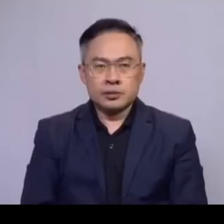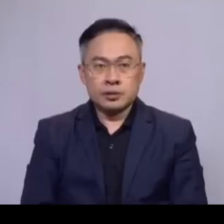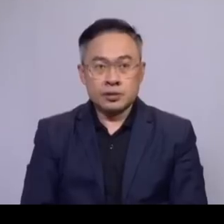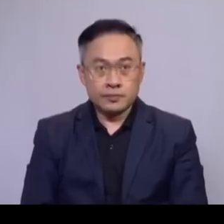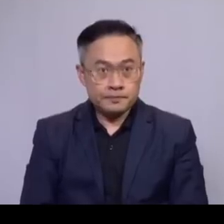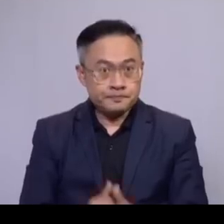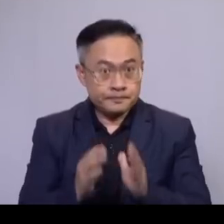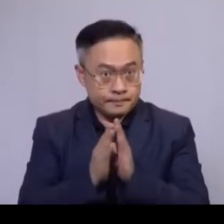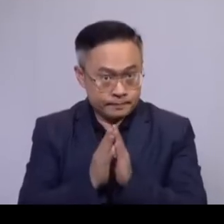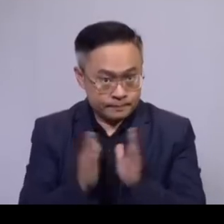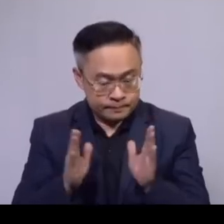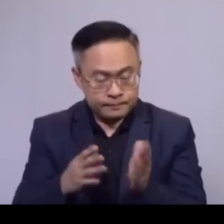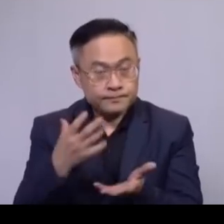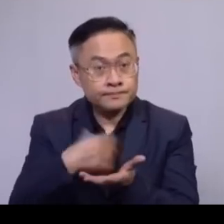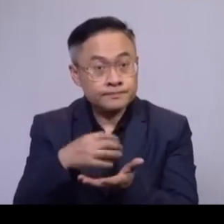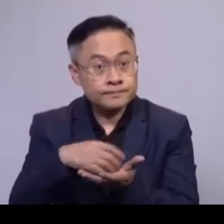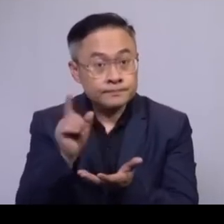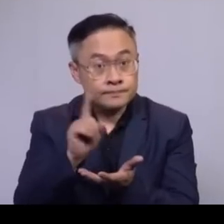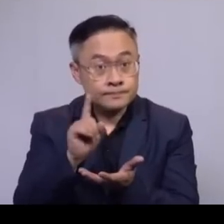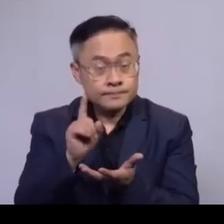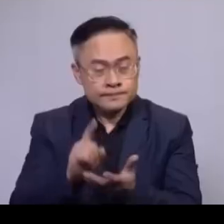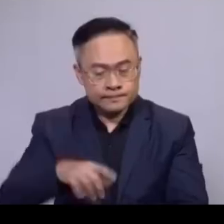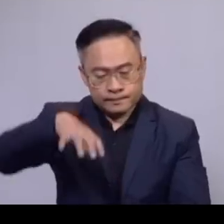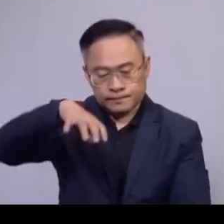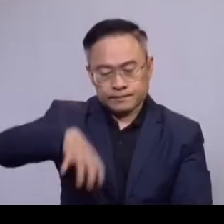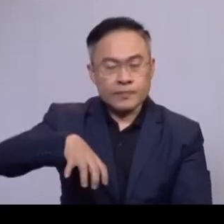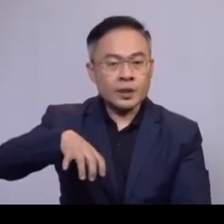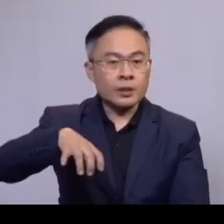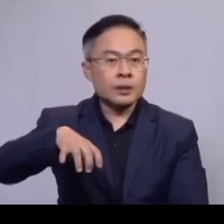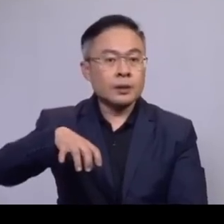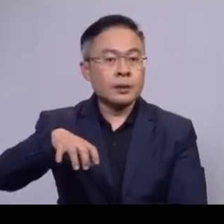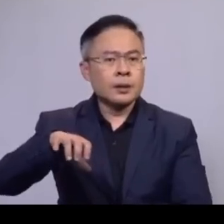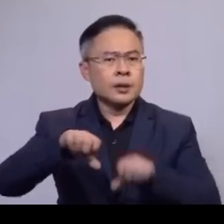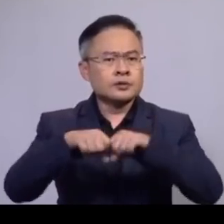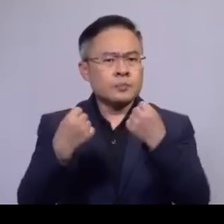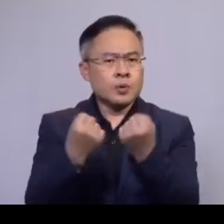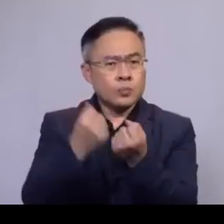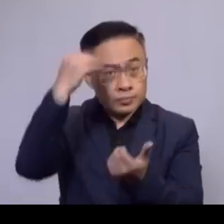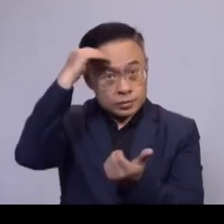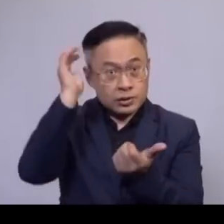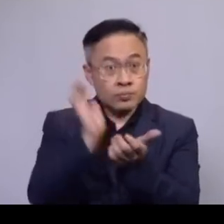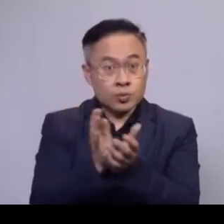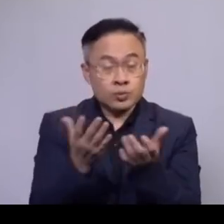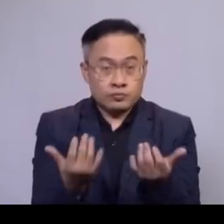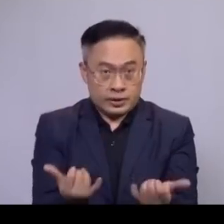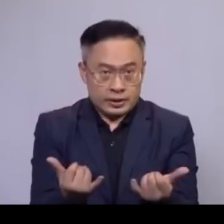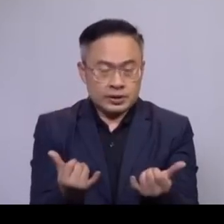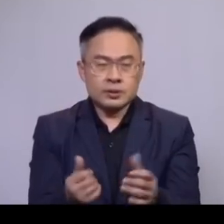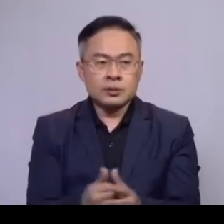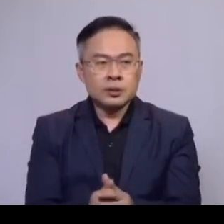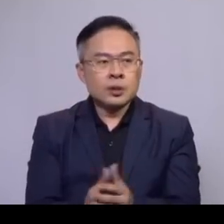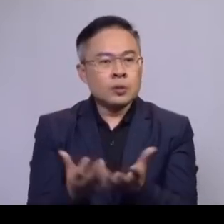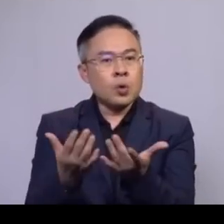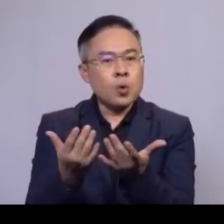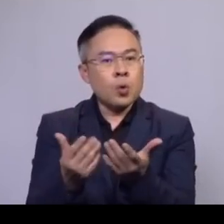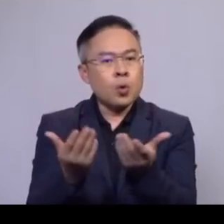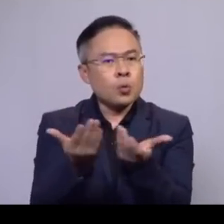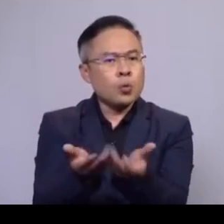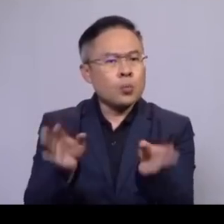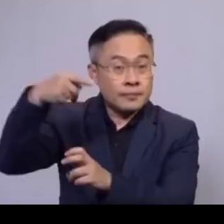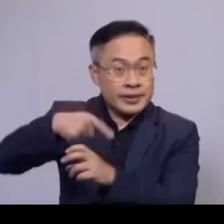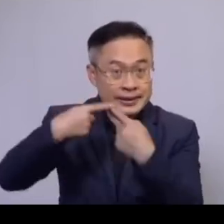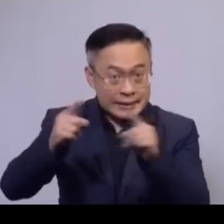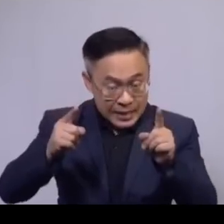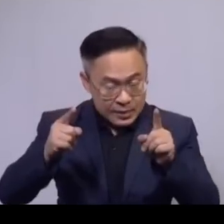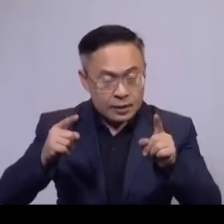ขอบคุณครับคุณกุลธิดาคุณธีรวัฒน์ครับที่สโมสรตำรวจนะครับในเช้าวันนี้เรากำลังรอแล้วก็จับตานะครับพยานรายสำคัญอีกรายหนึ่งน